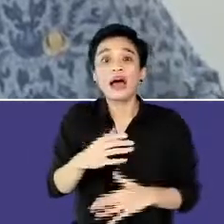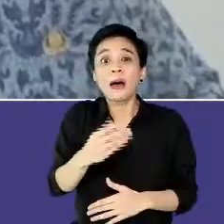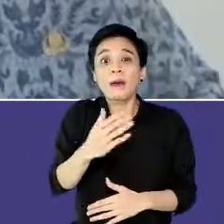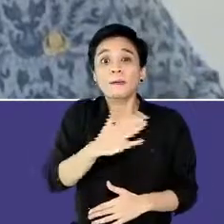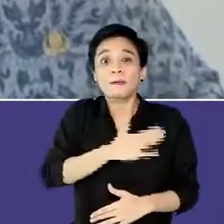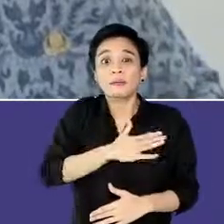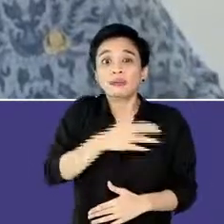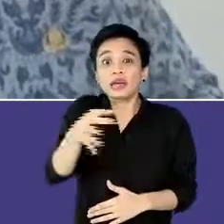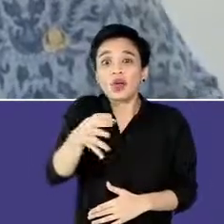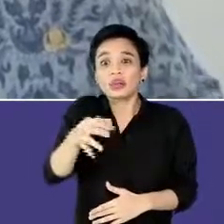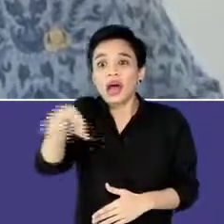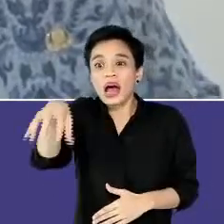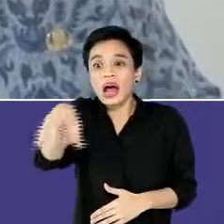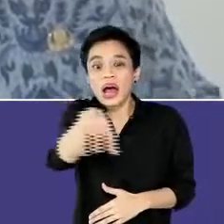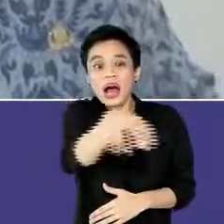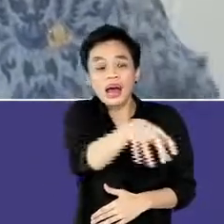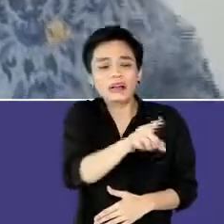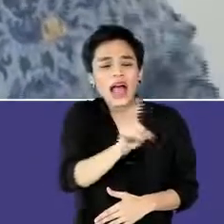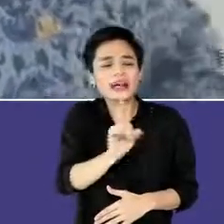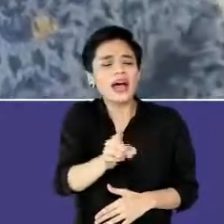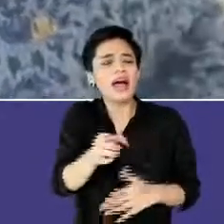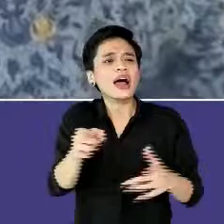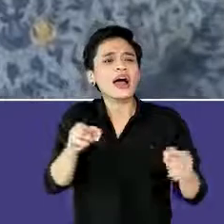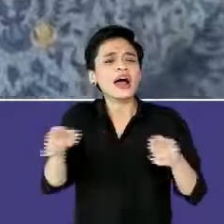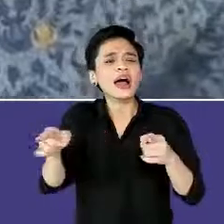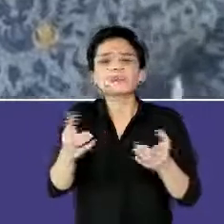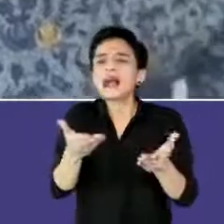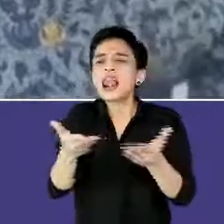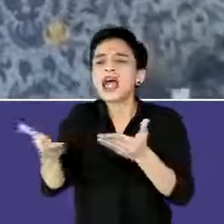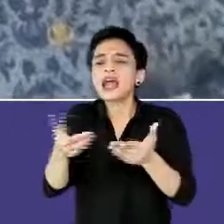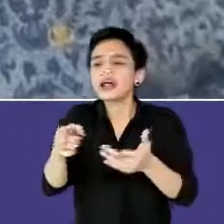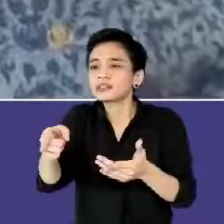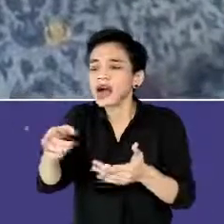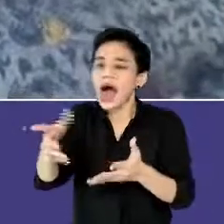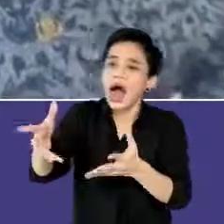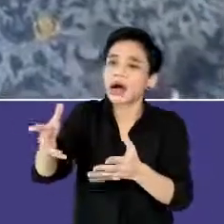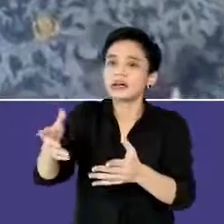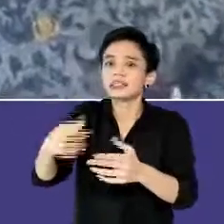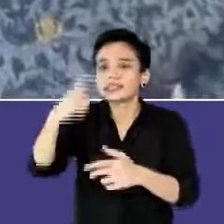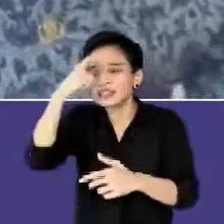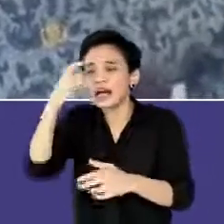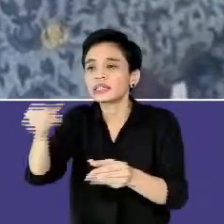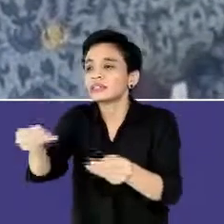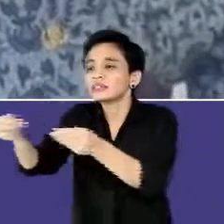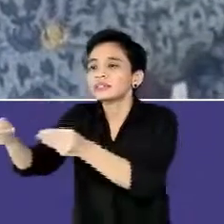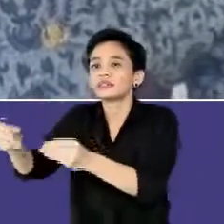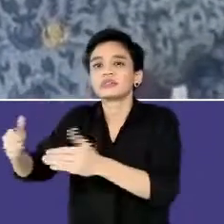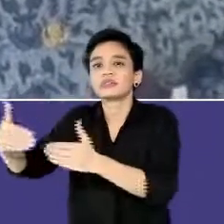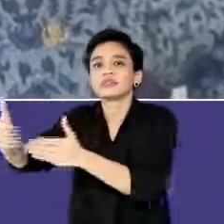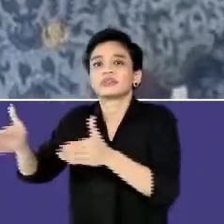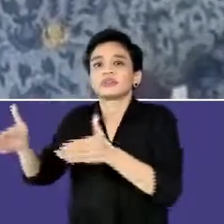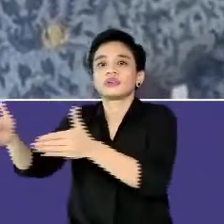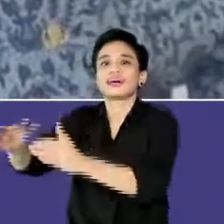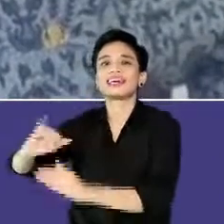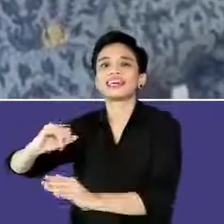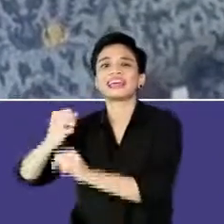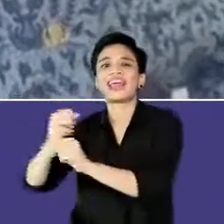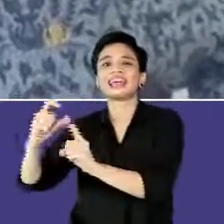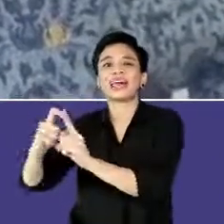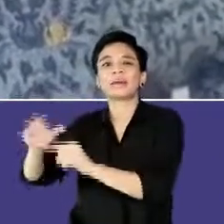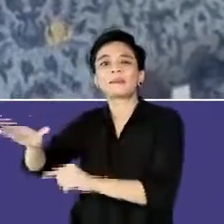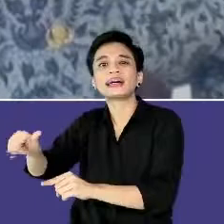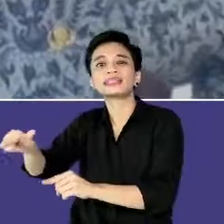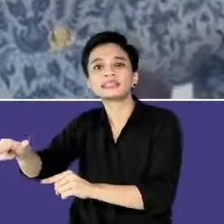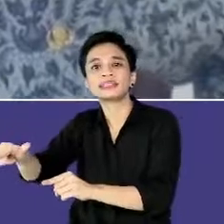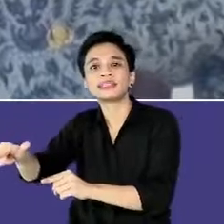terjadi Iden ya Iya layanan terpaksa masih ditaruh di IGD misalnya tapi ini juga kemudian diikuti dengan